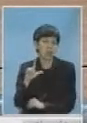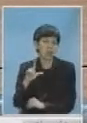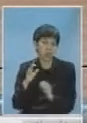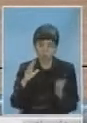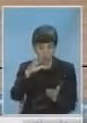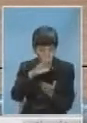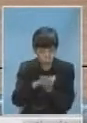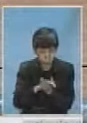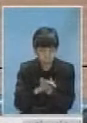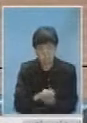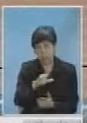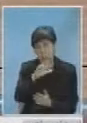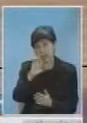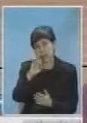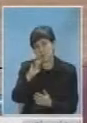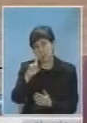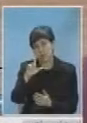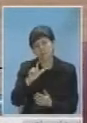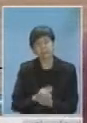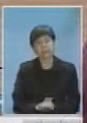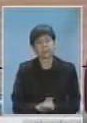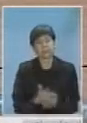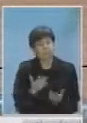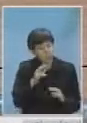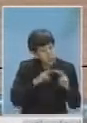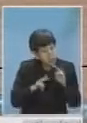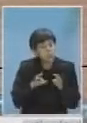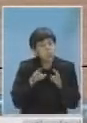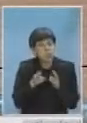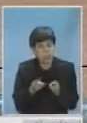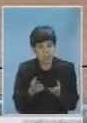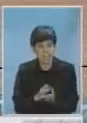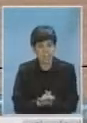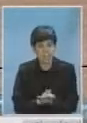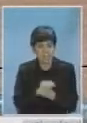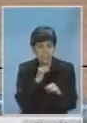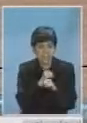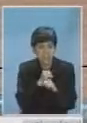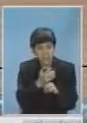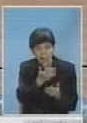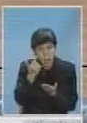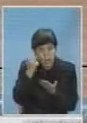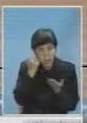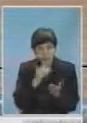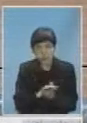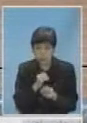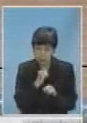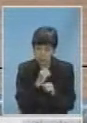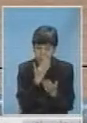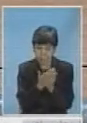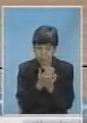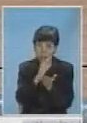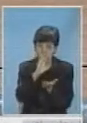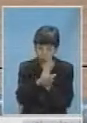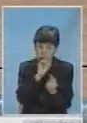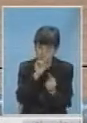ด397 ล้านถามว่าเข้าไปตรวจสอบยังไงให้เกิดความมั่นใจว่าได้ใช้ตรง